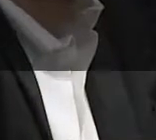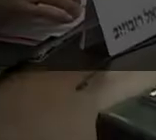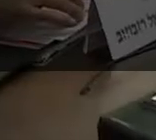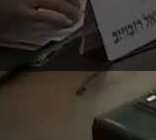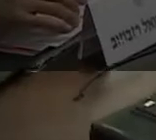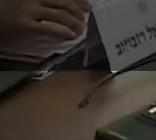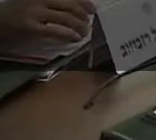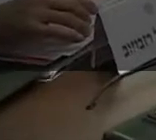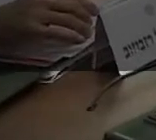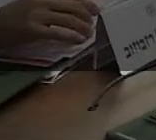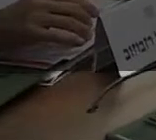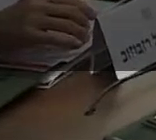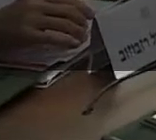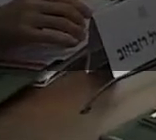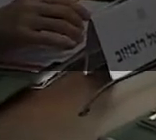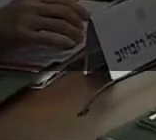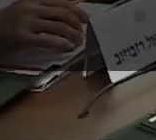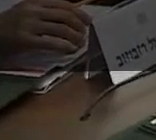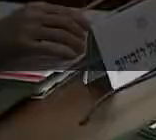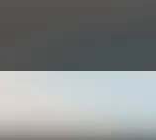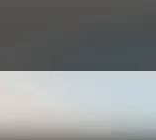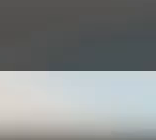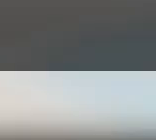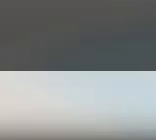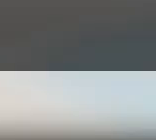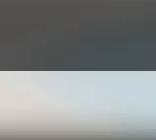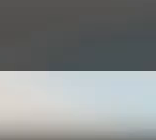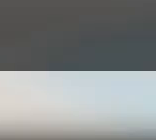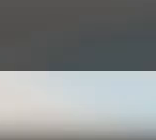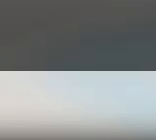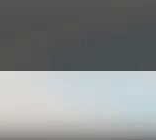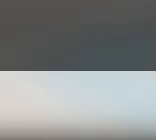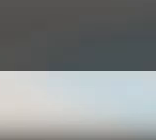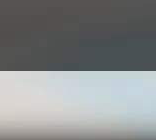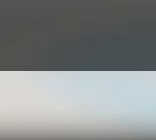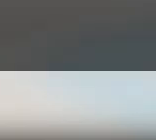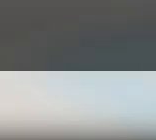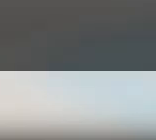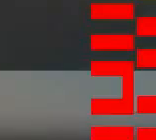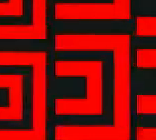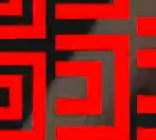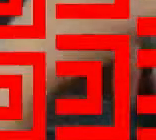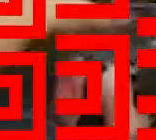הממשלה אישרה את ההצעה להגן את תיקוני השבק למרות התנגדותם של 14 שרים.